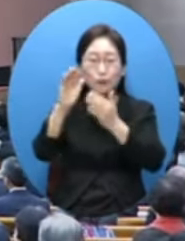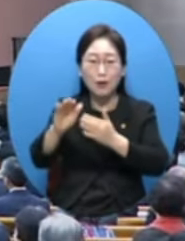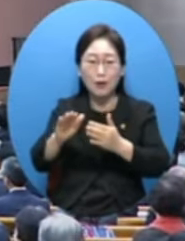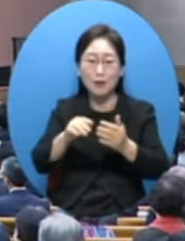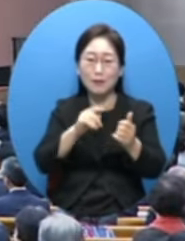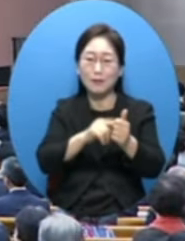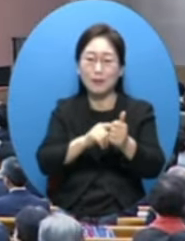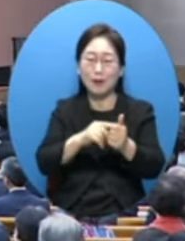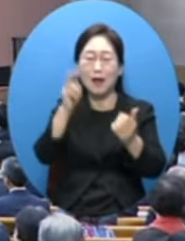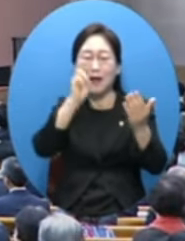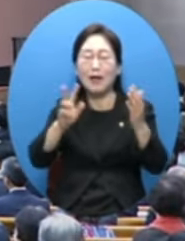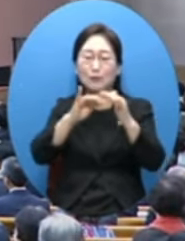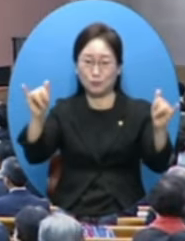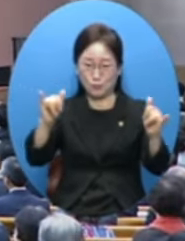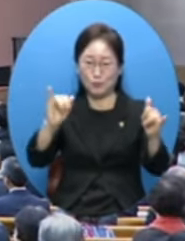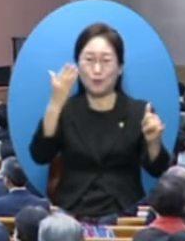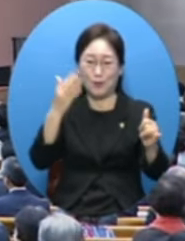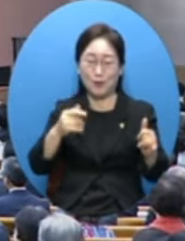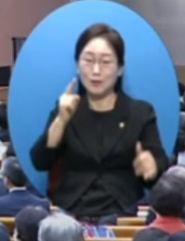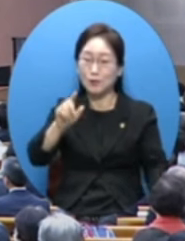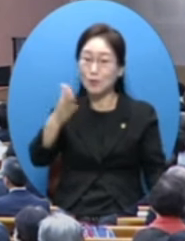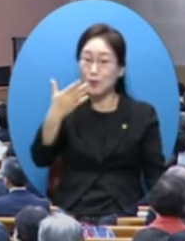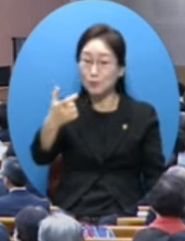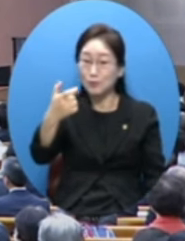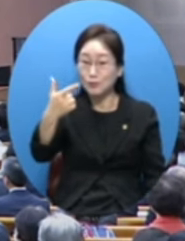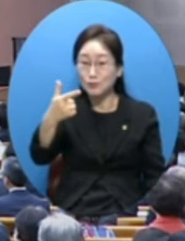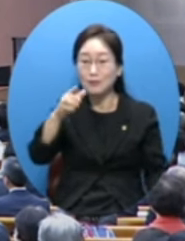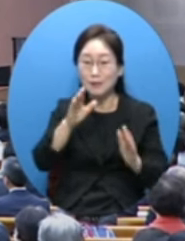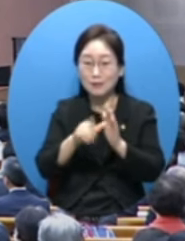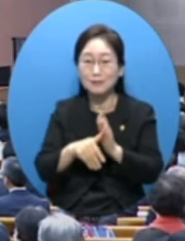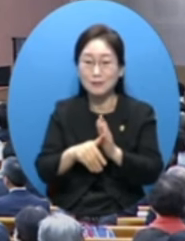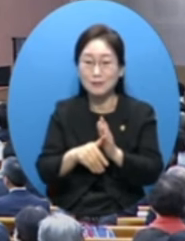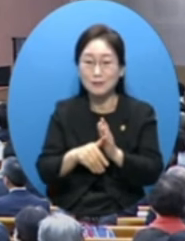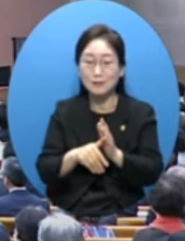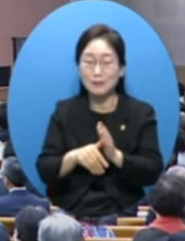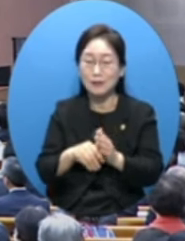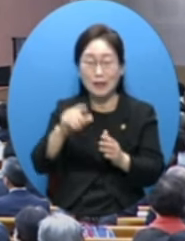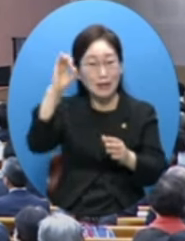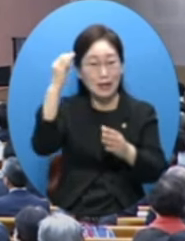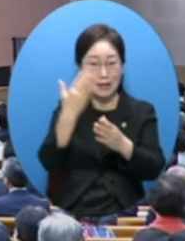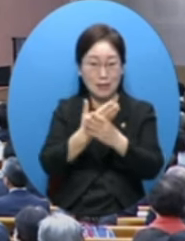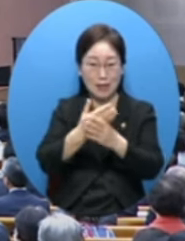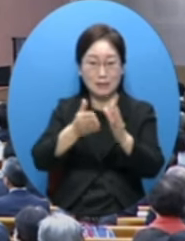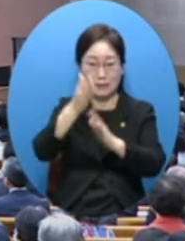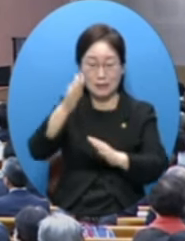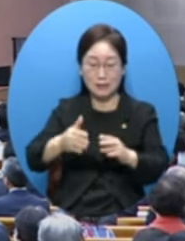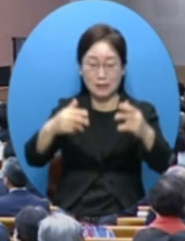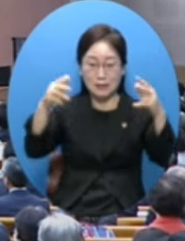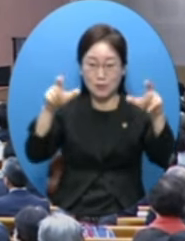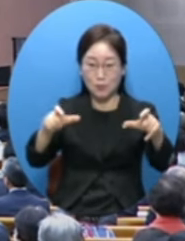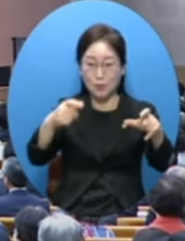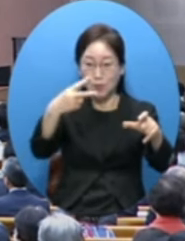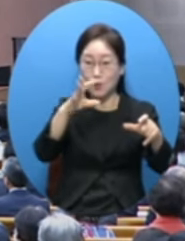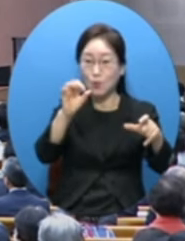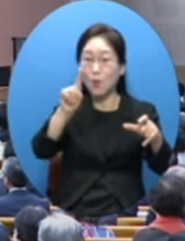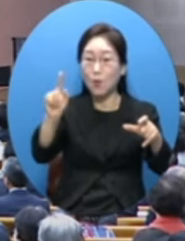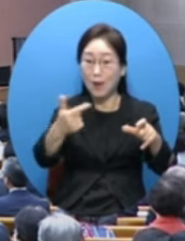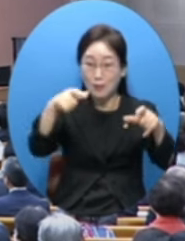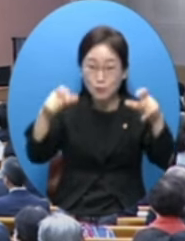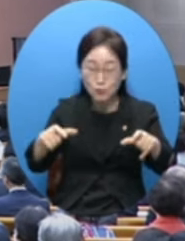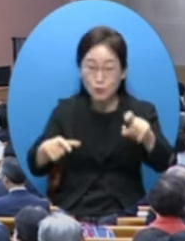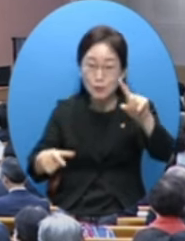됐어요. 가수도 되고 1996년에는 안양시 동안구에 제15대